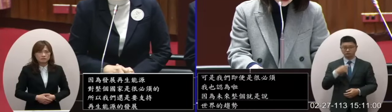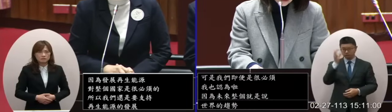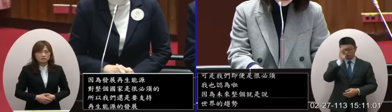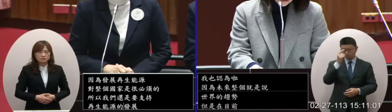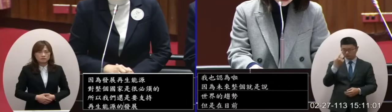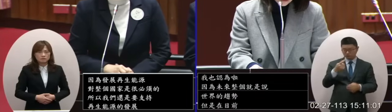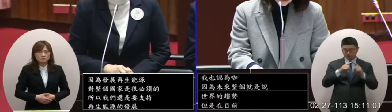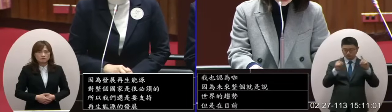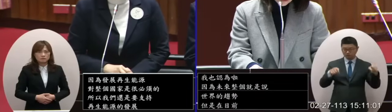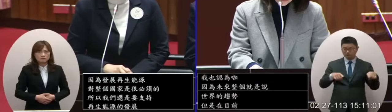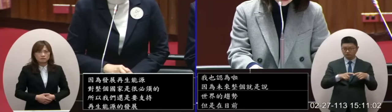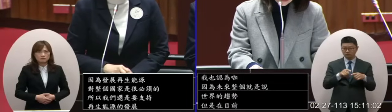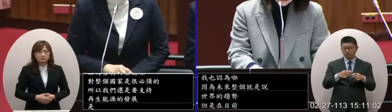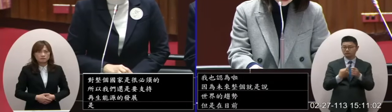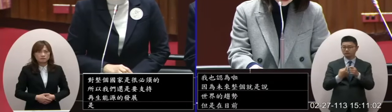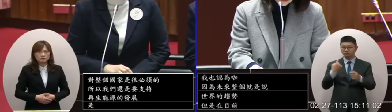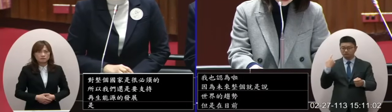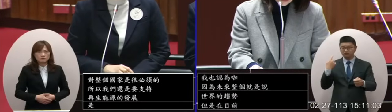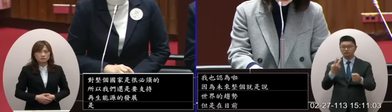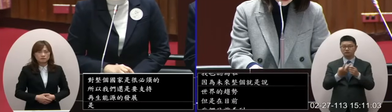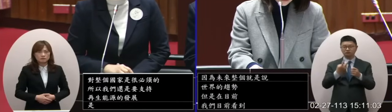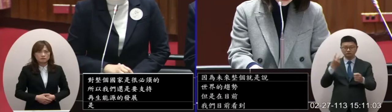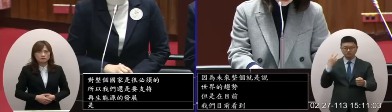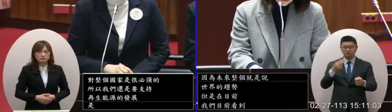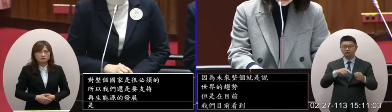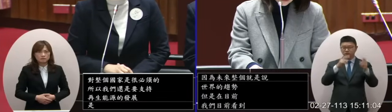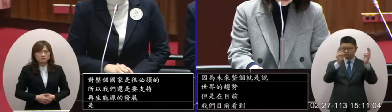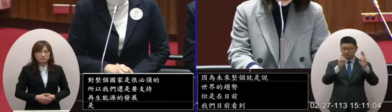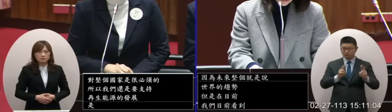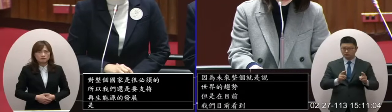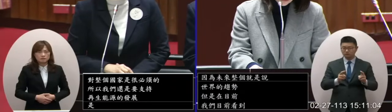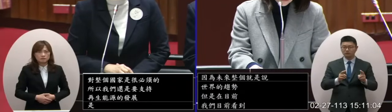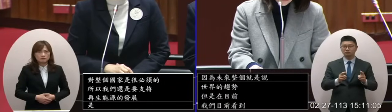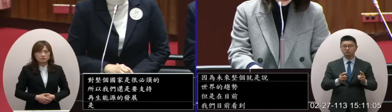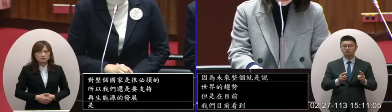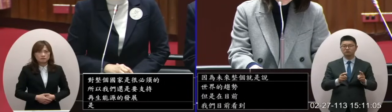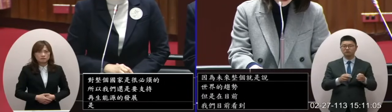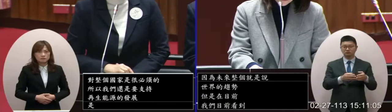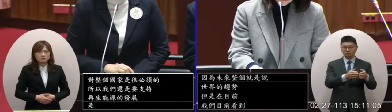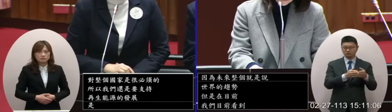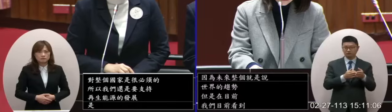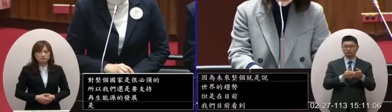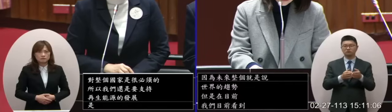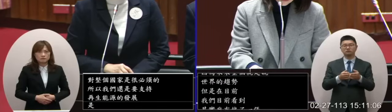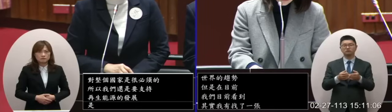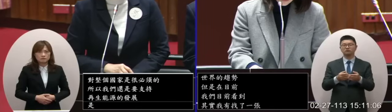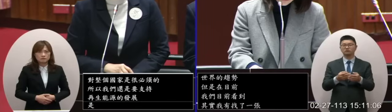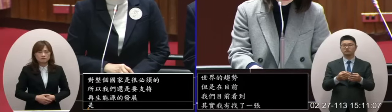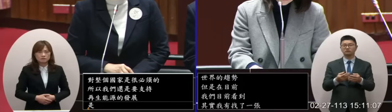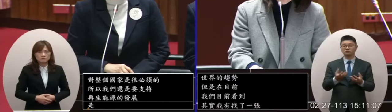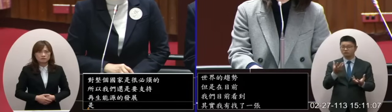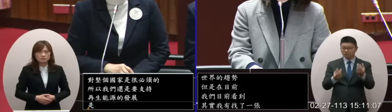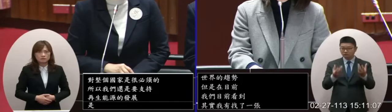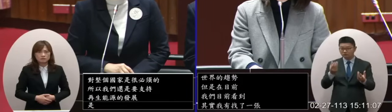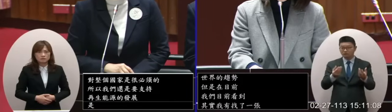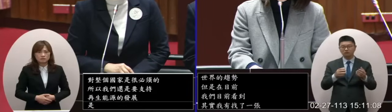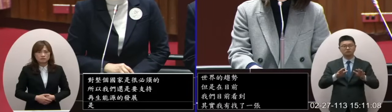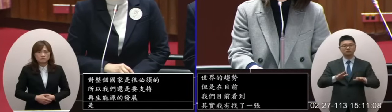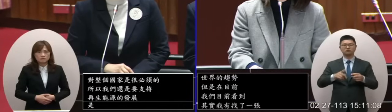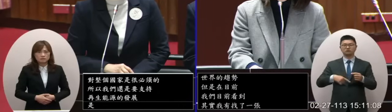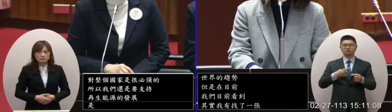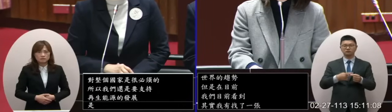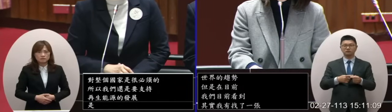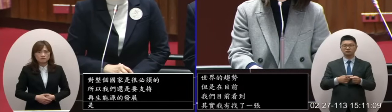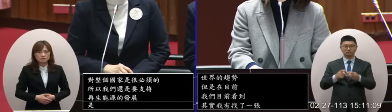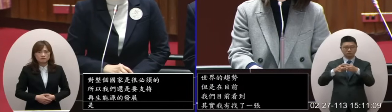张哦，就是你们去年跟前年的电力供应供需的概况，发现哦，其实我们今年度的就